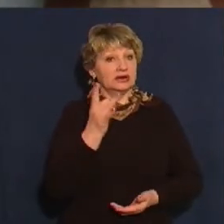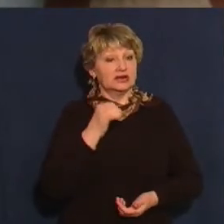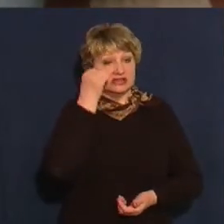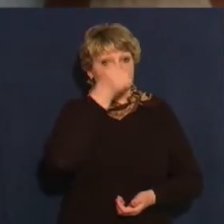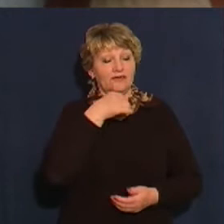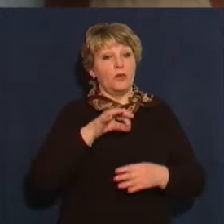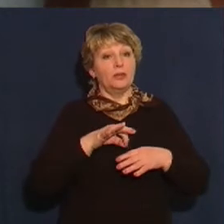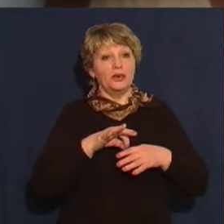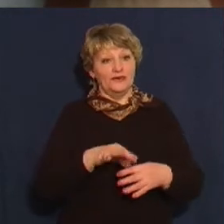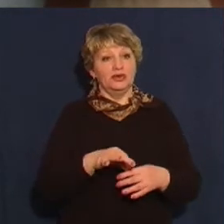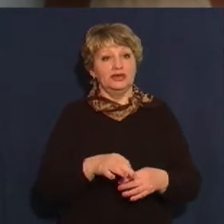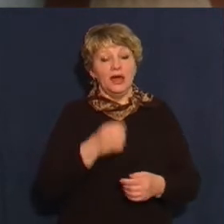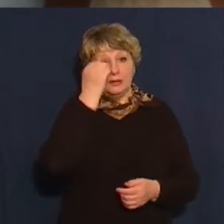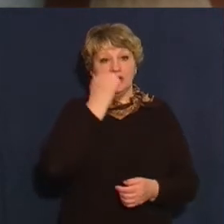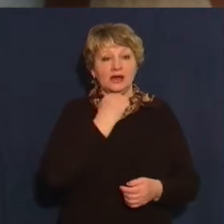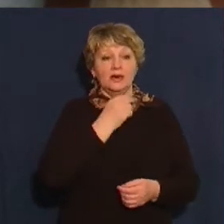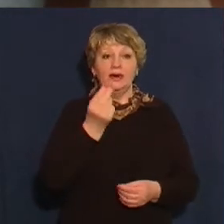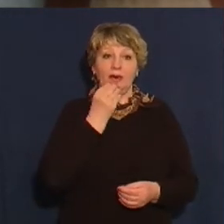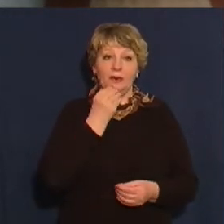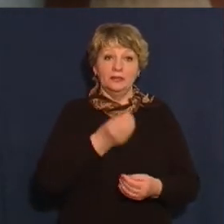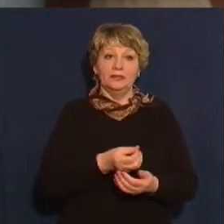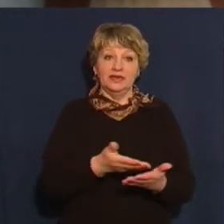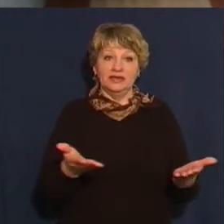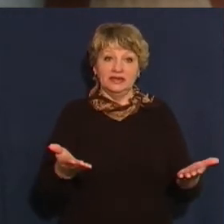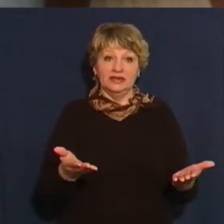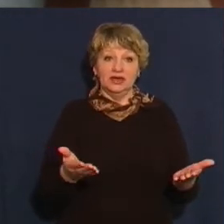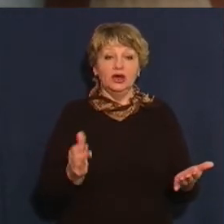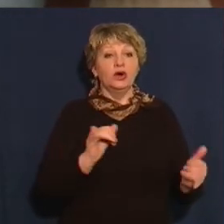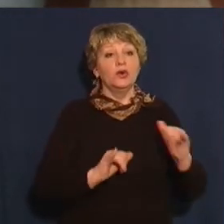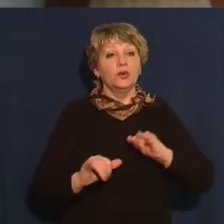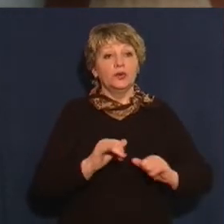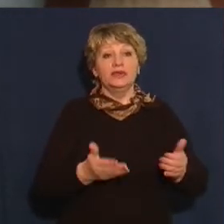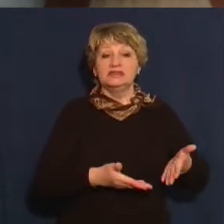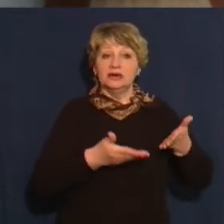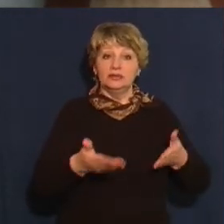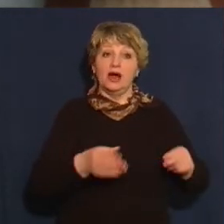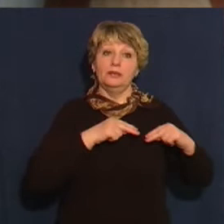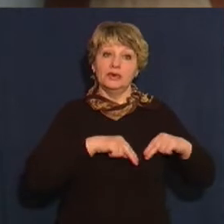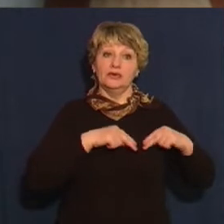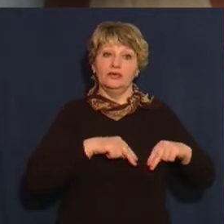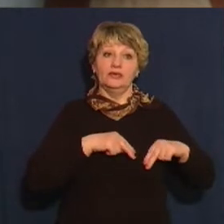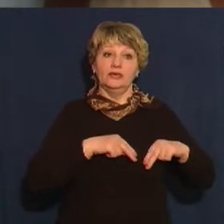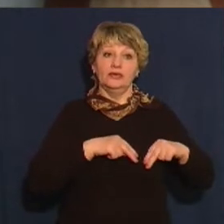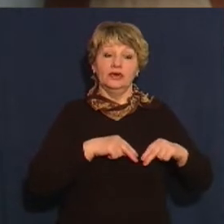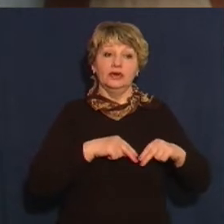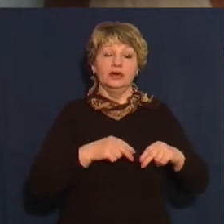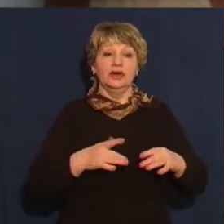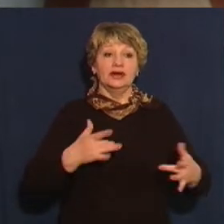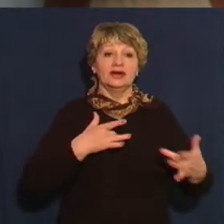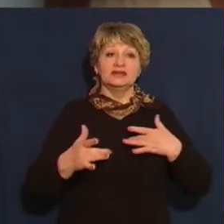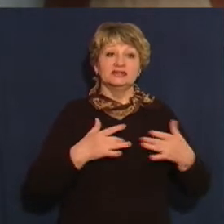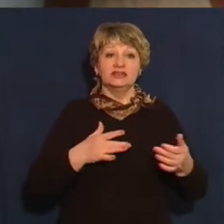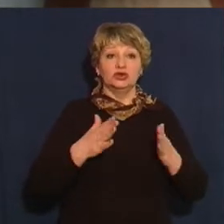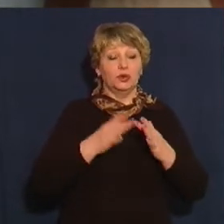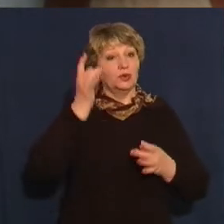проводяться благодійні обіди, куди запрошуються працівники міського будинку культури, виступають у нас